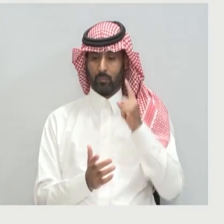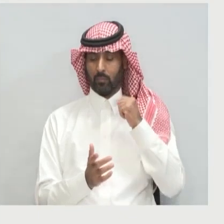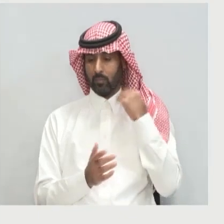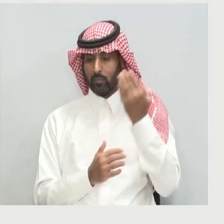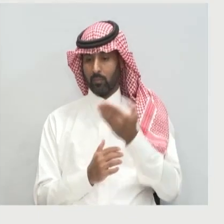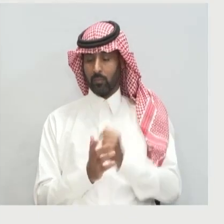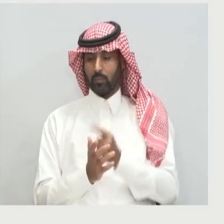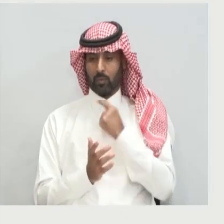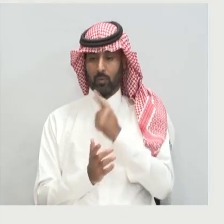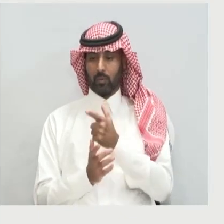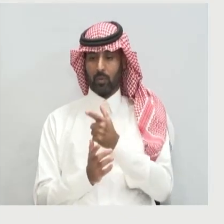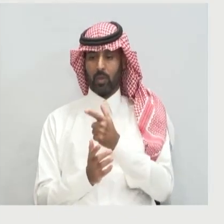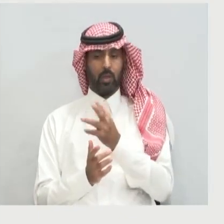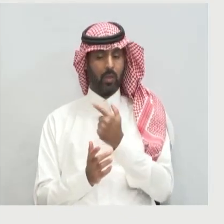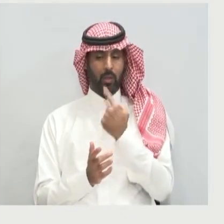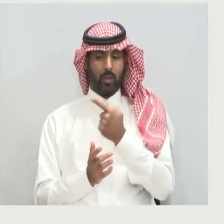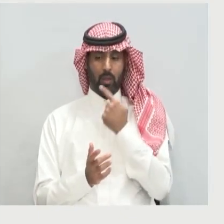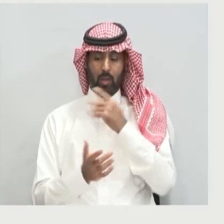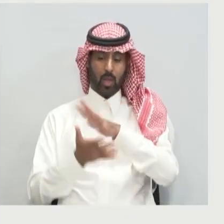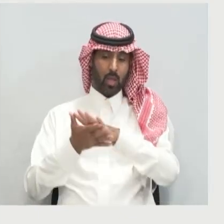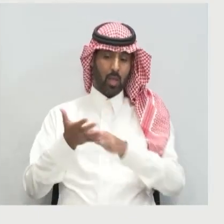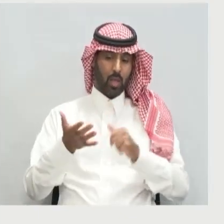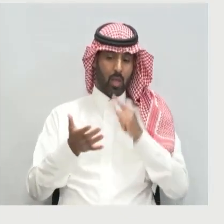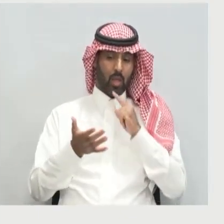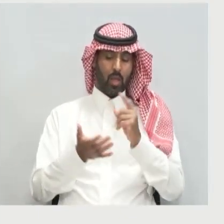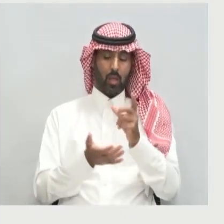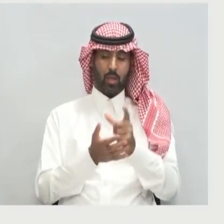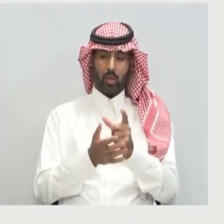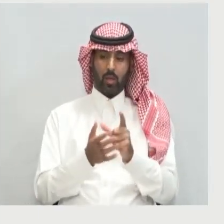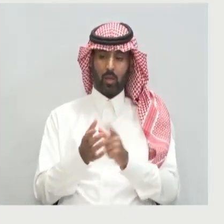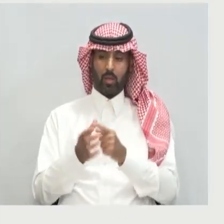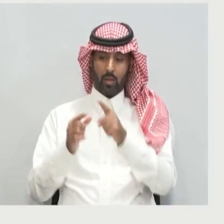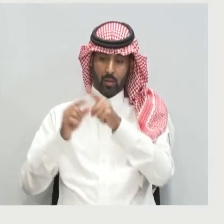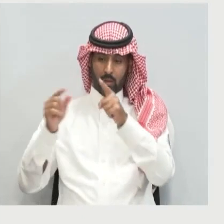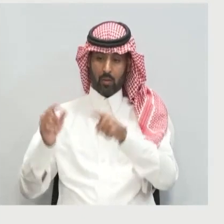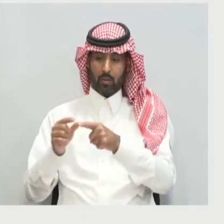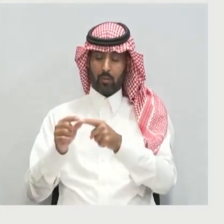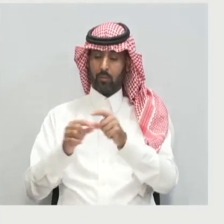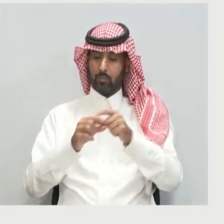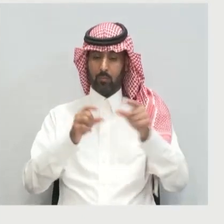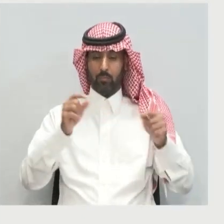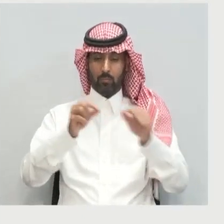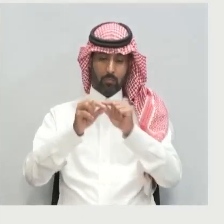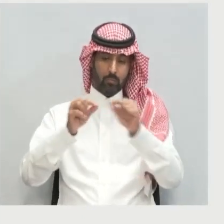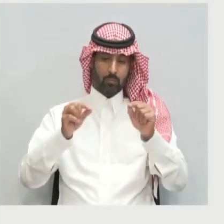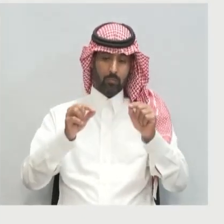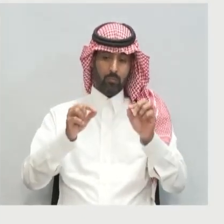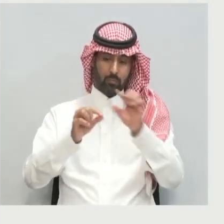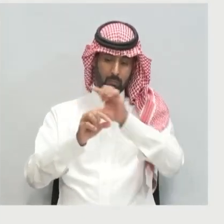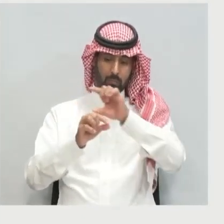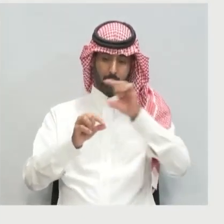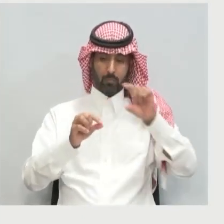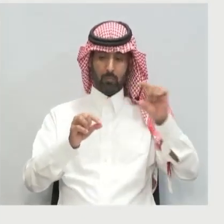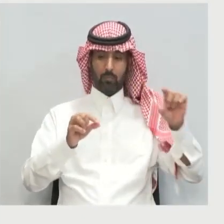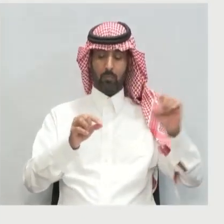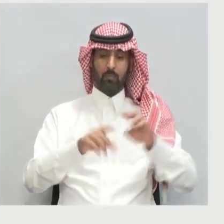ثم تحدثنا عن هيكليه الشبكه ويشير مصطلح كيفيه الشبكه الى تخطيط شبكه